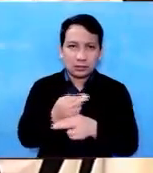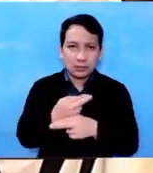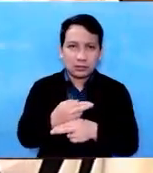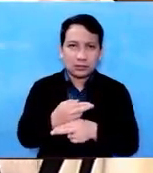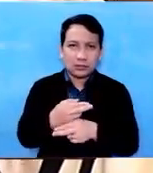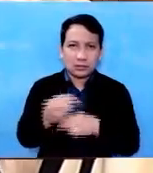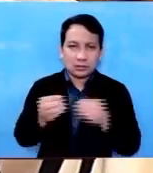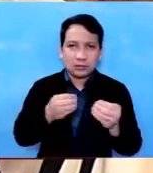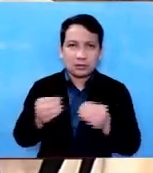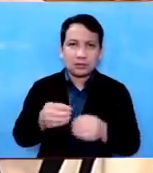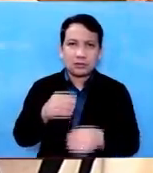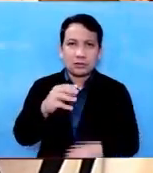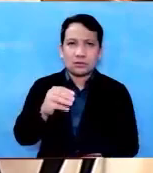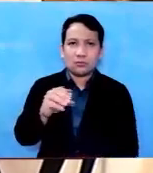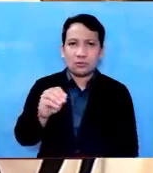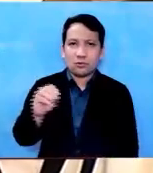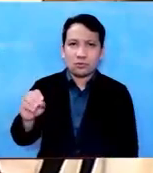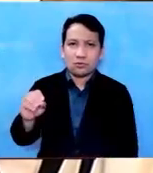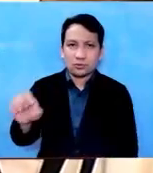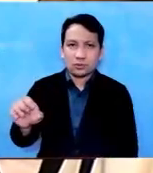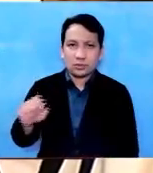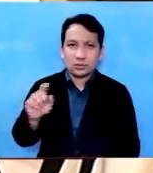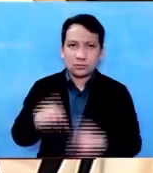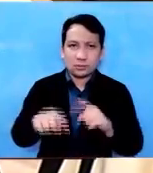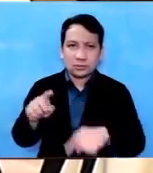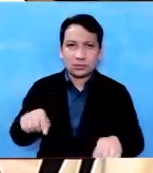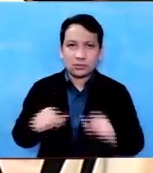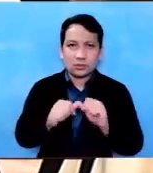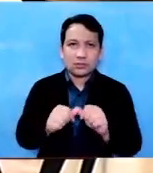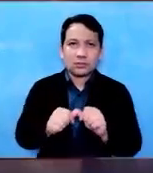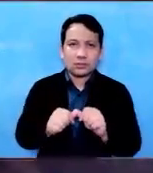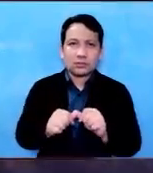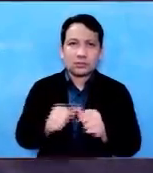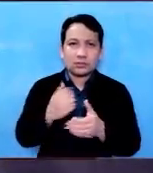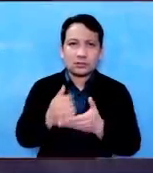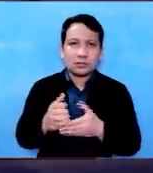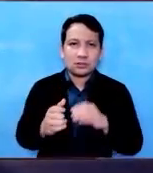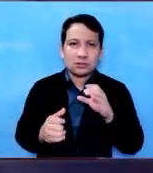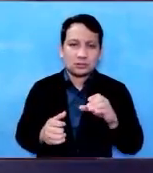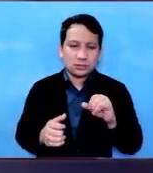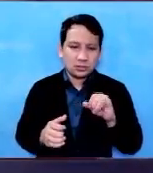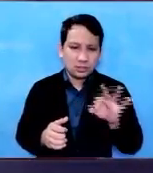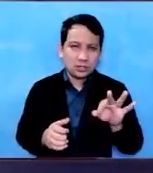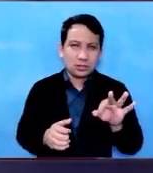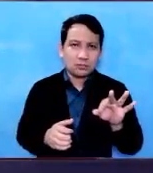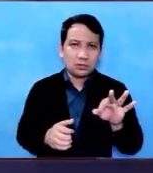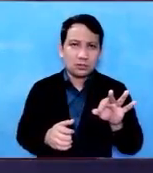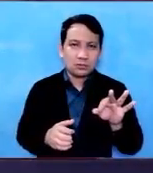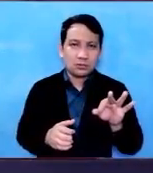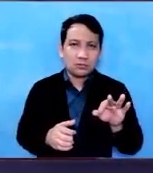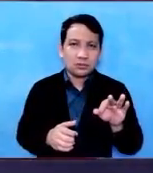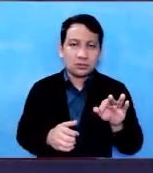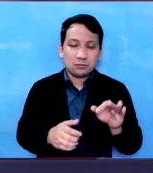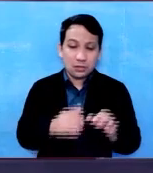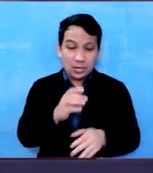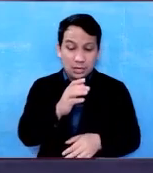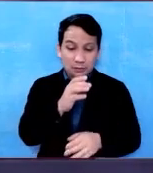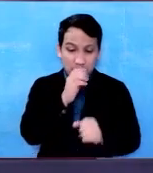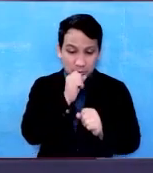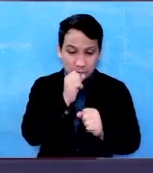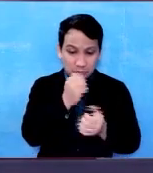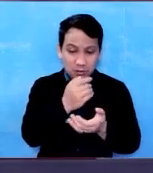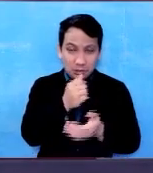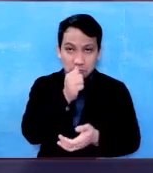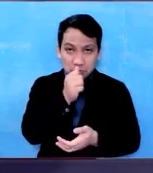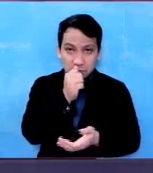o MOOE at iba pang gastusin. Ang CIF na inilipat sa ibang mga programa at gastusin sa Senate version ng budget ay